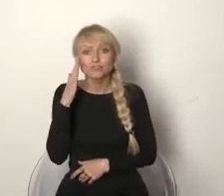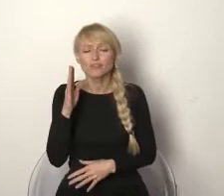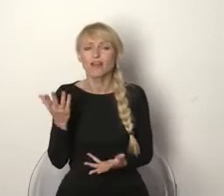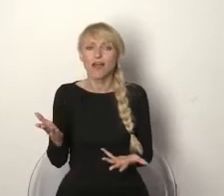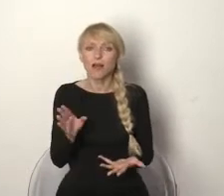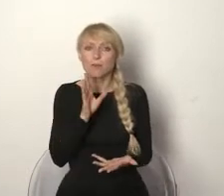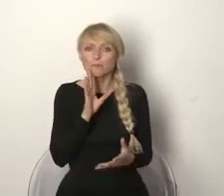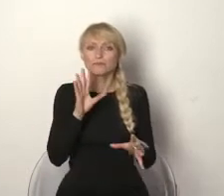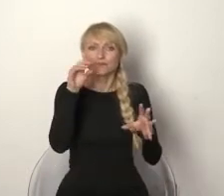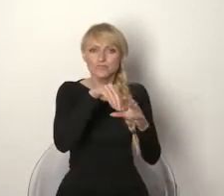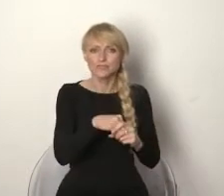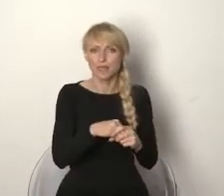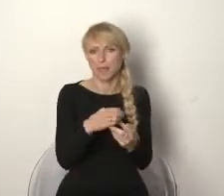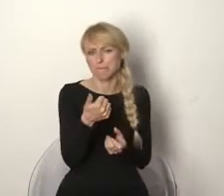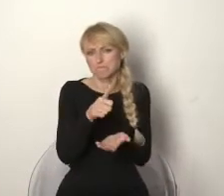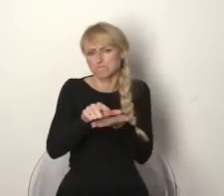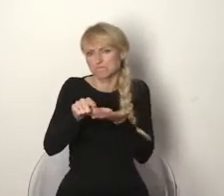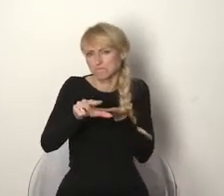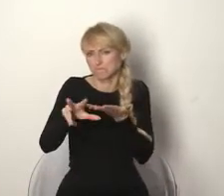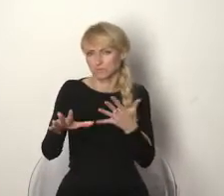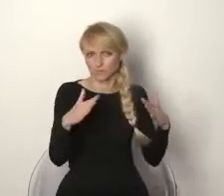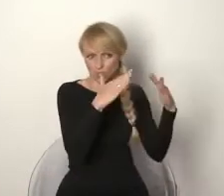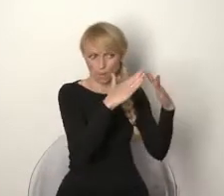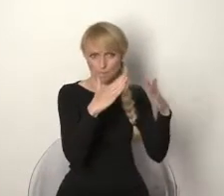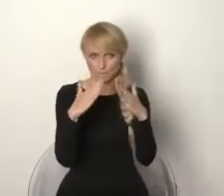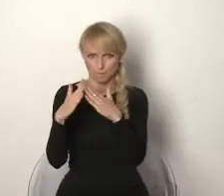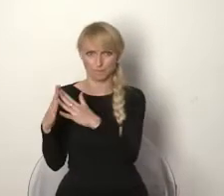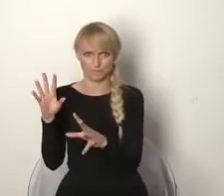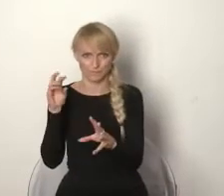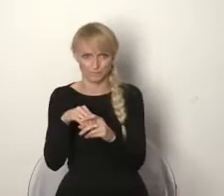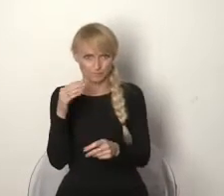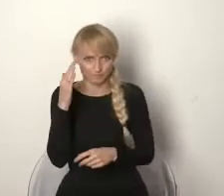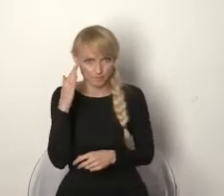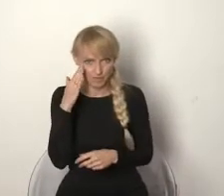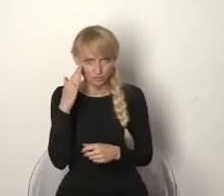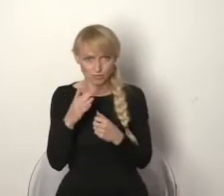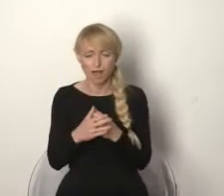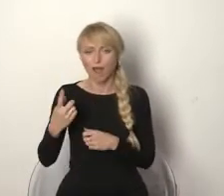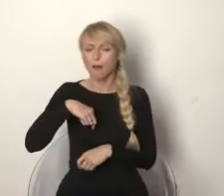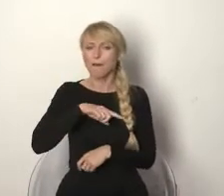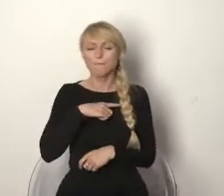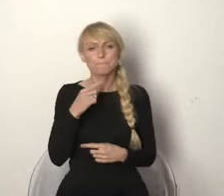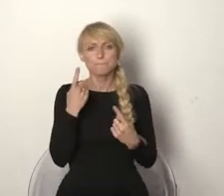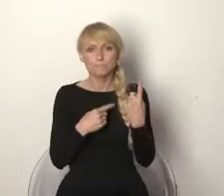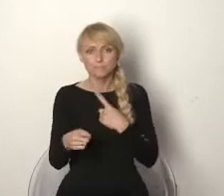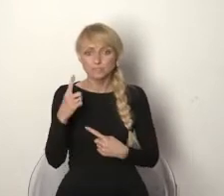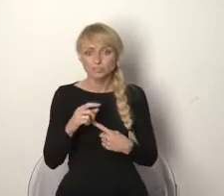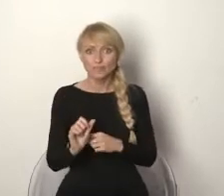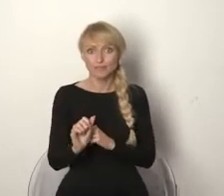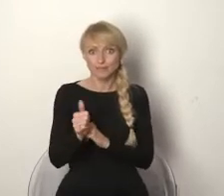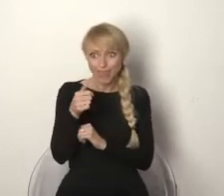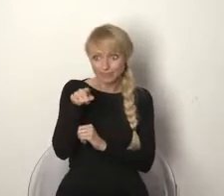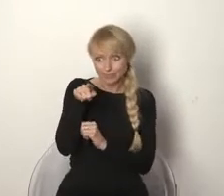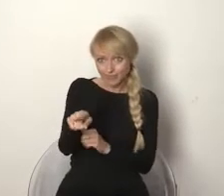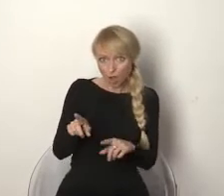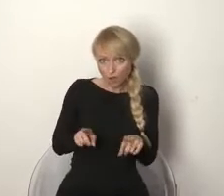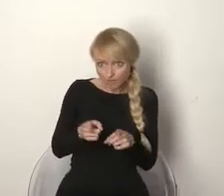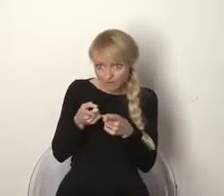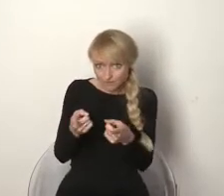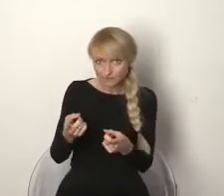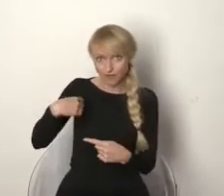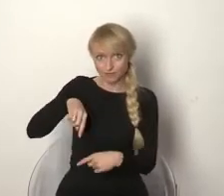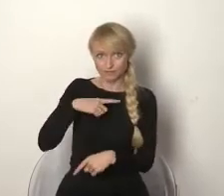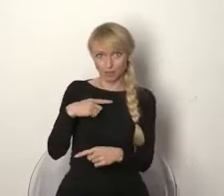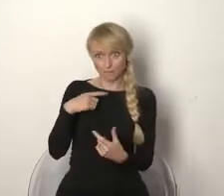fundacji w kilkunastu domach i tak jakby zawsze patrzymy w taki sposób, że jeśli coś robimy dla jednej organizacji, to staramy się zapytać też pozostałe, czy one też tego